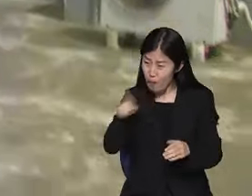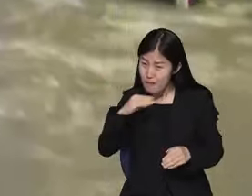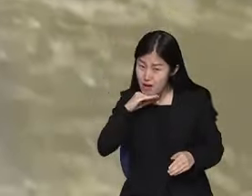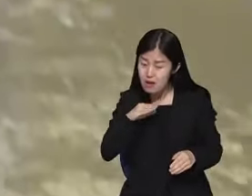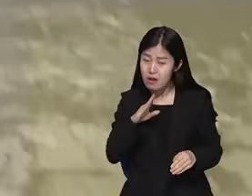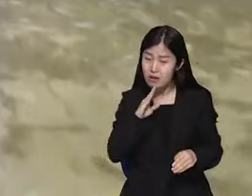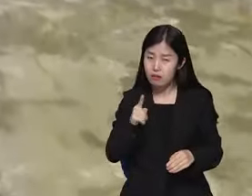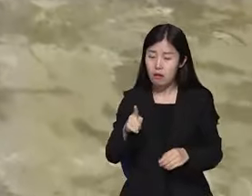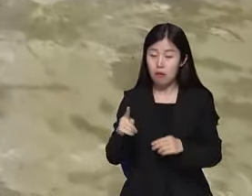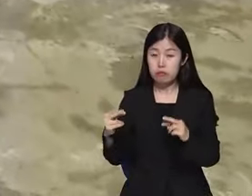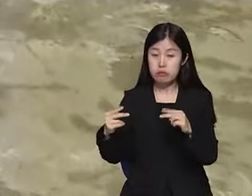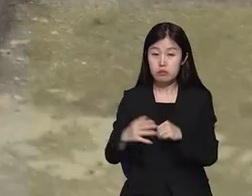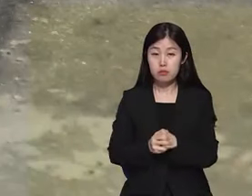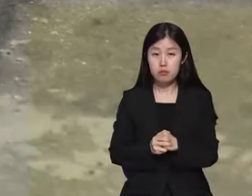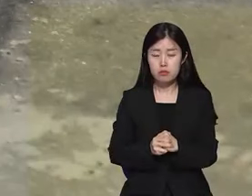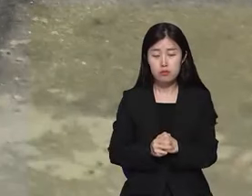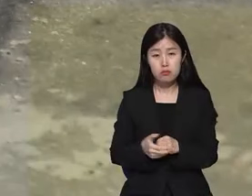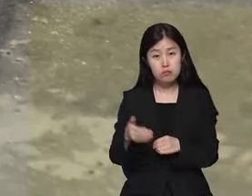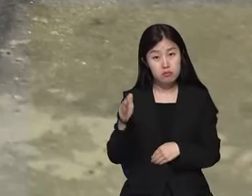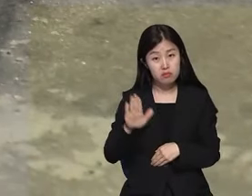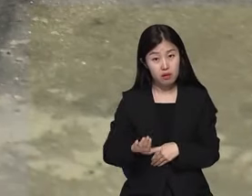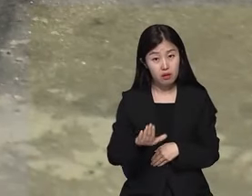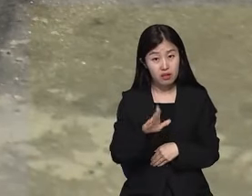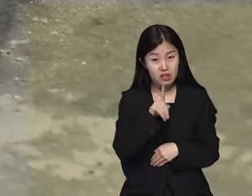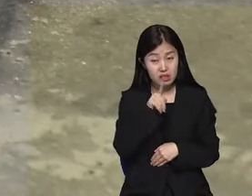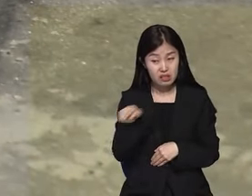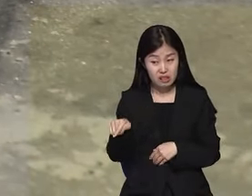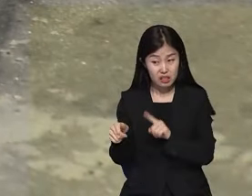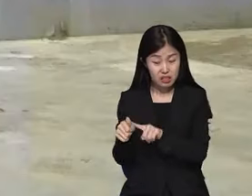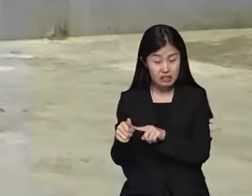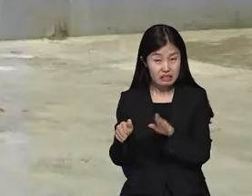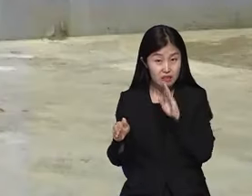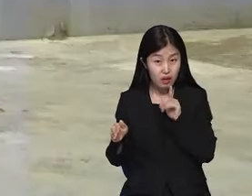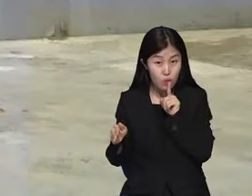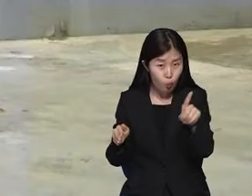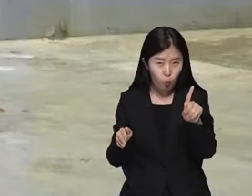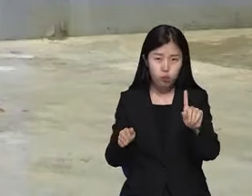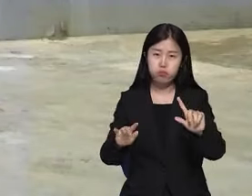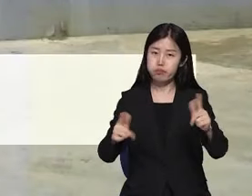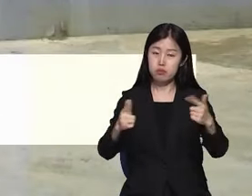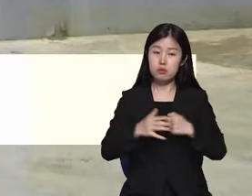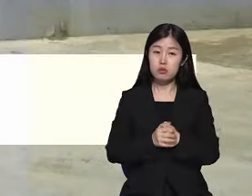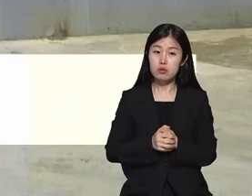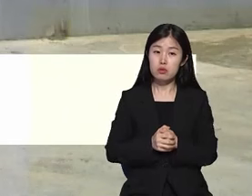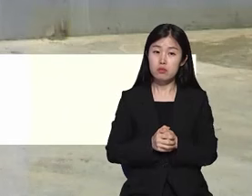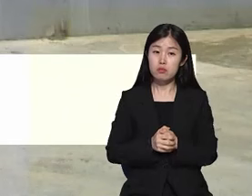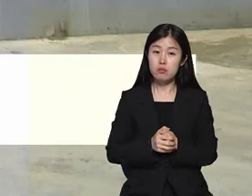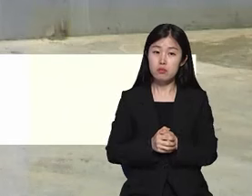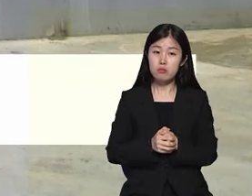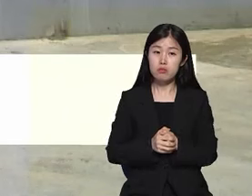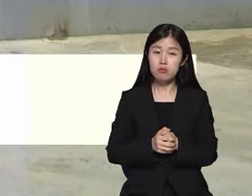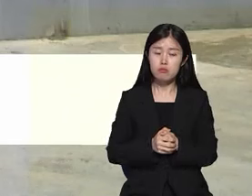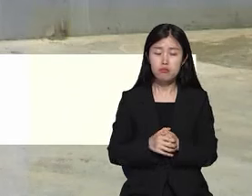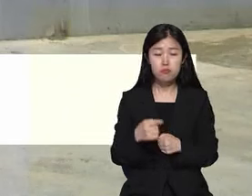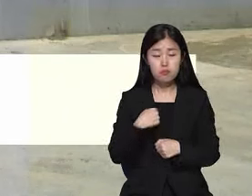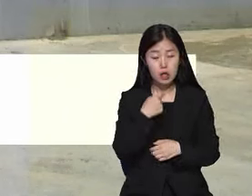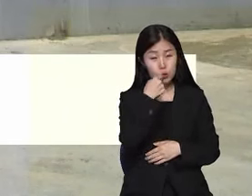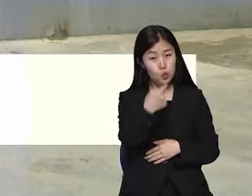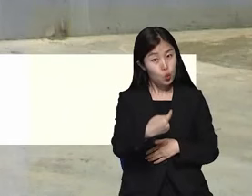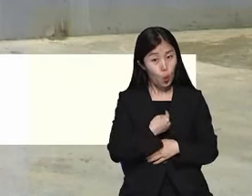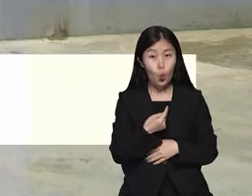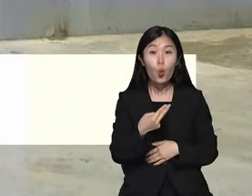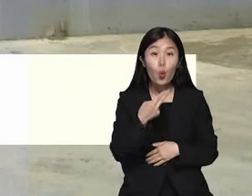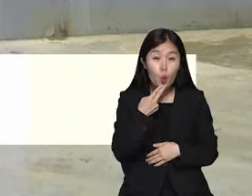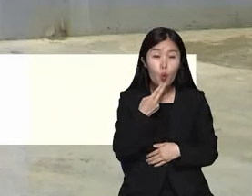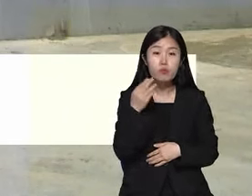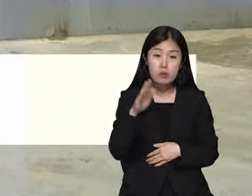하지만 실제 신고 민원이 들어온 사실은 없었습니다. 네, 신고 들어온 곳은 없지만 저희가 일허가를 받지 않고 행위를 하기